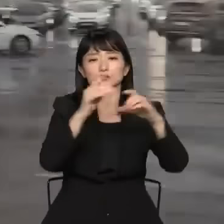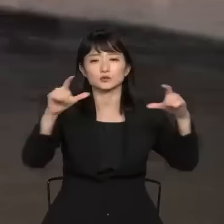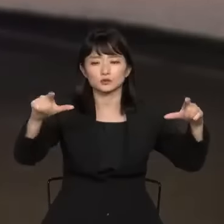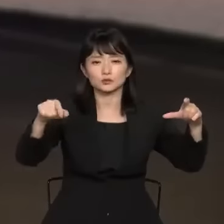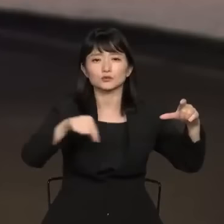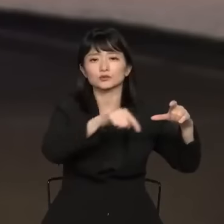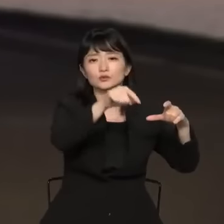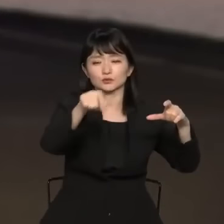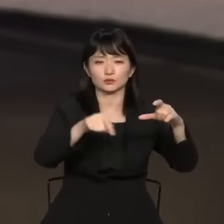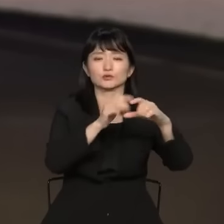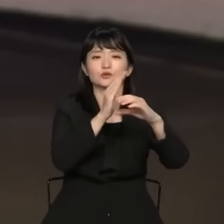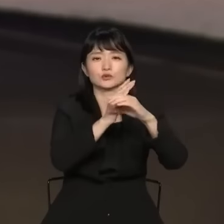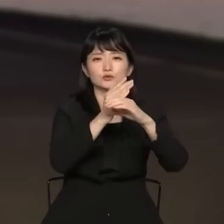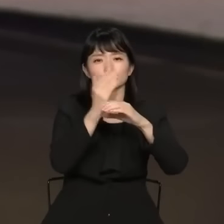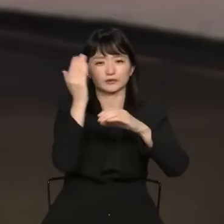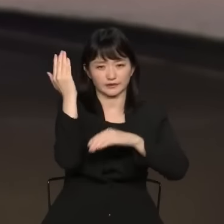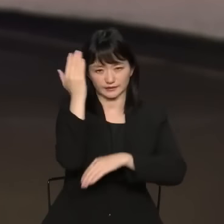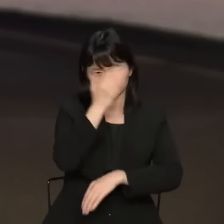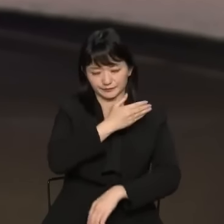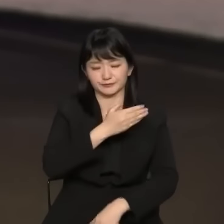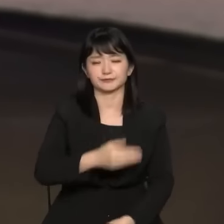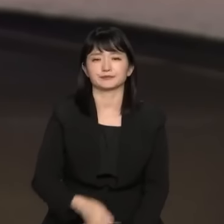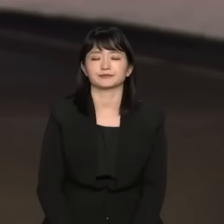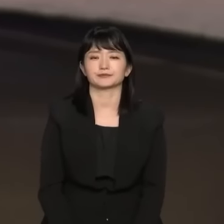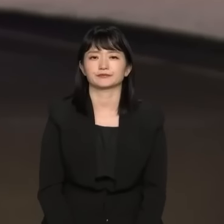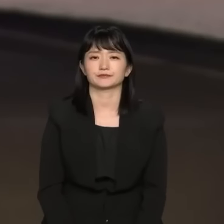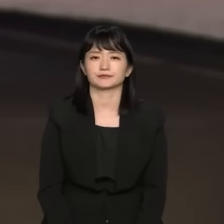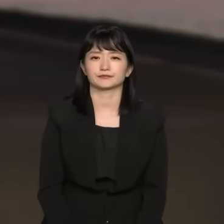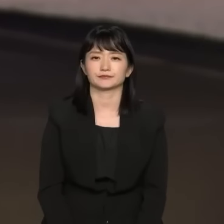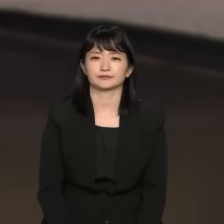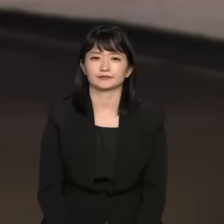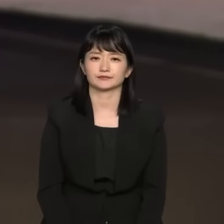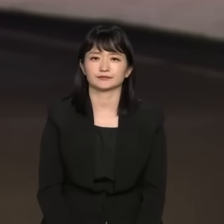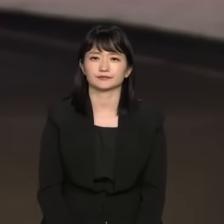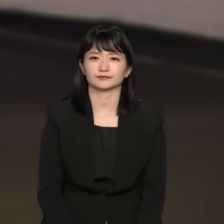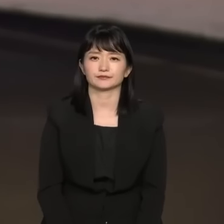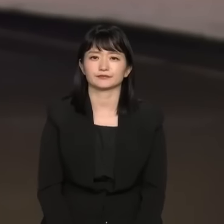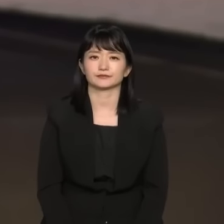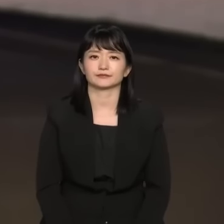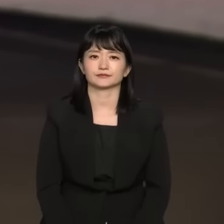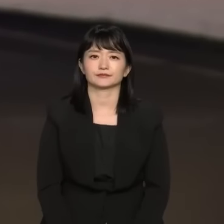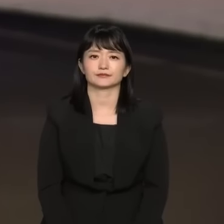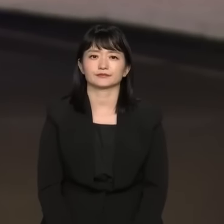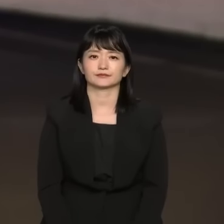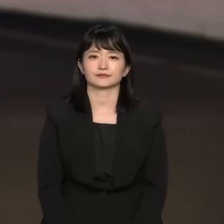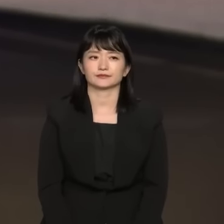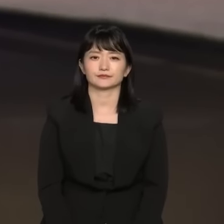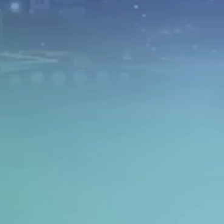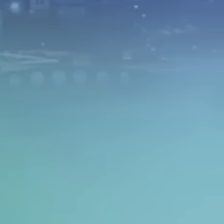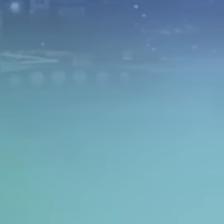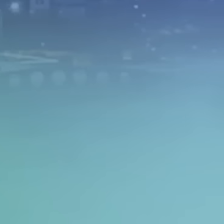중부지방을 중심으로 맑아지겠습니다. 지금까지 미호강변에서 JTBC 조보경입니다.